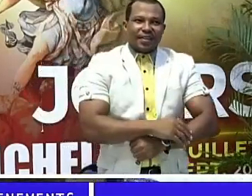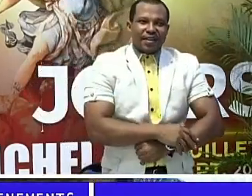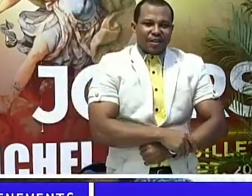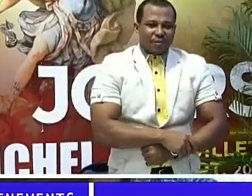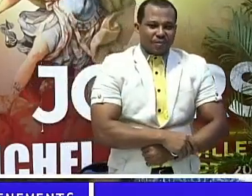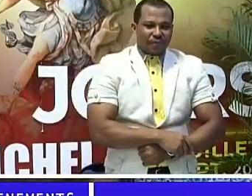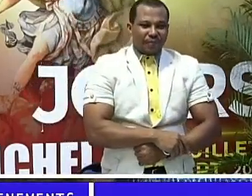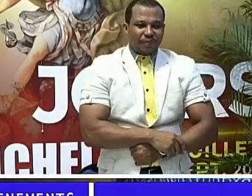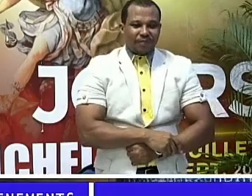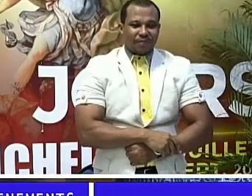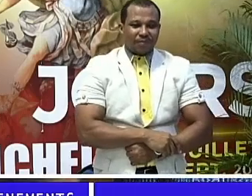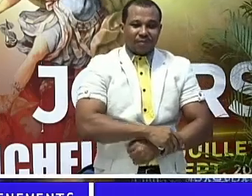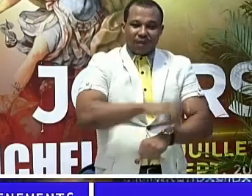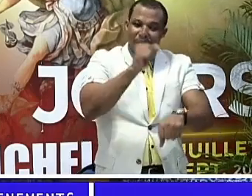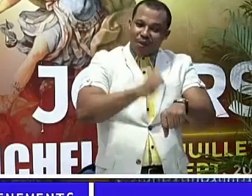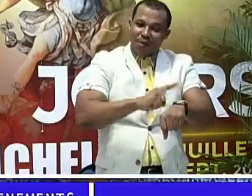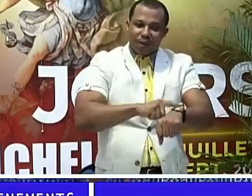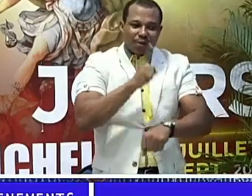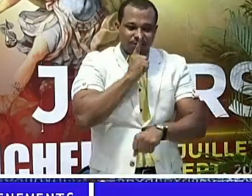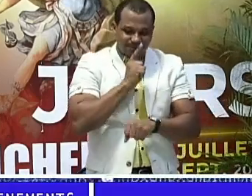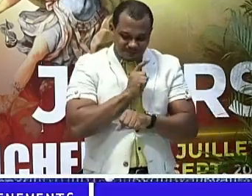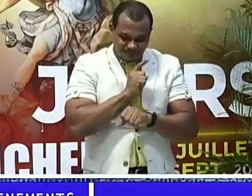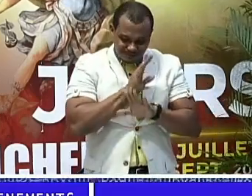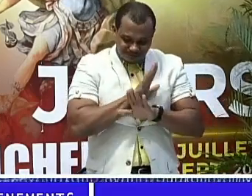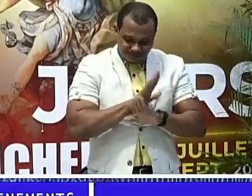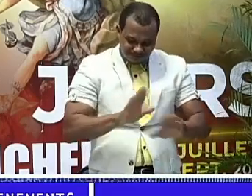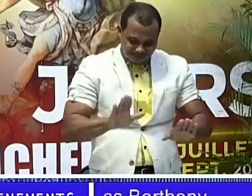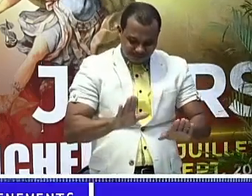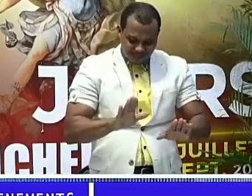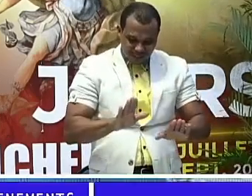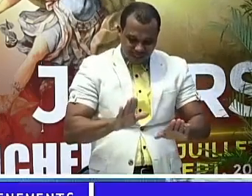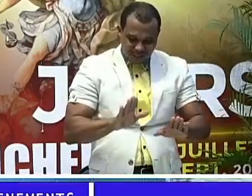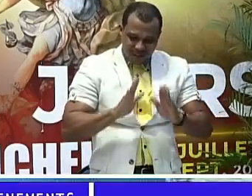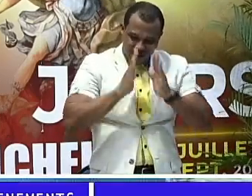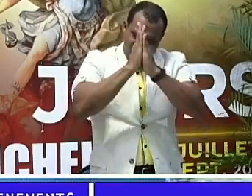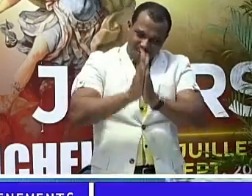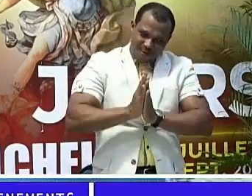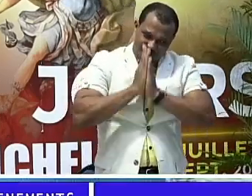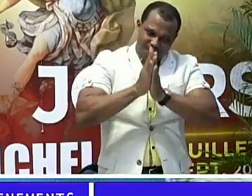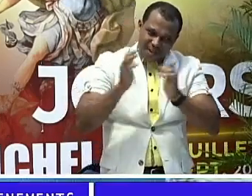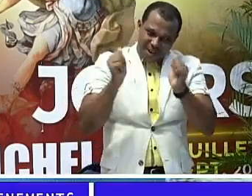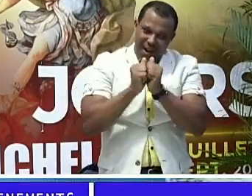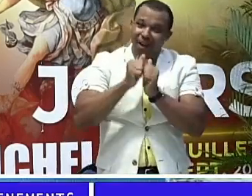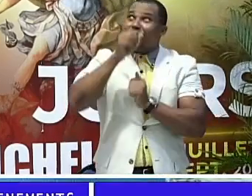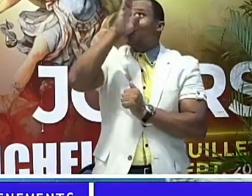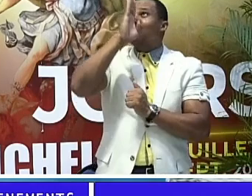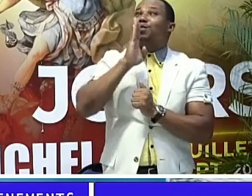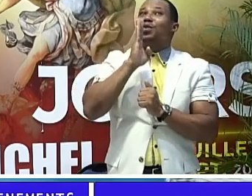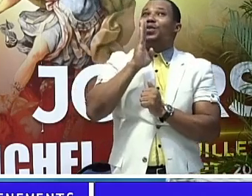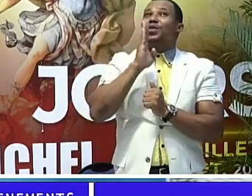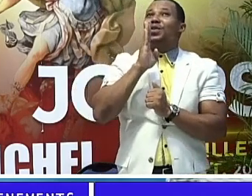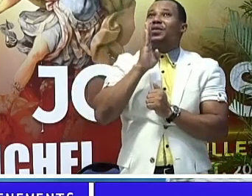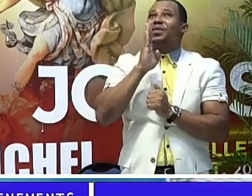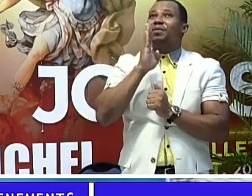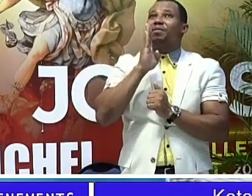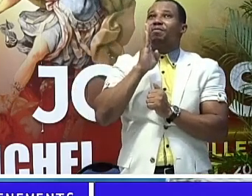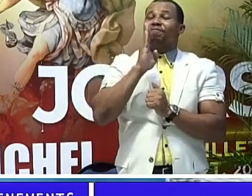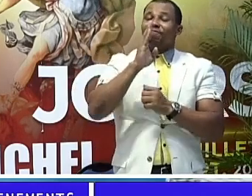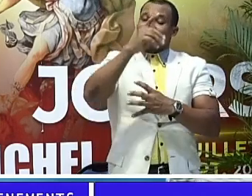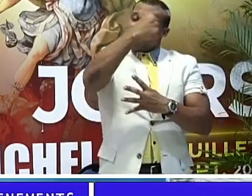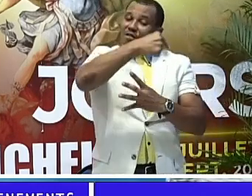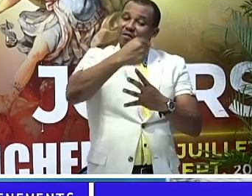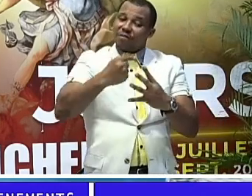On nous prend un petit moment de silence qu'on y est là. Nous chacun petit causé par nous. Nous avons envie de parler avec grand maître là. Jean Bagayo